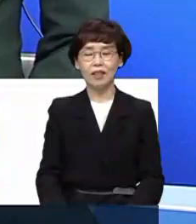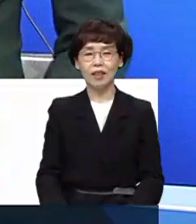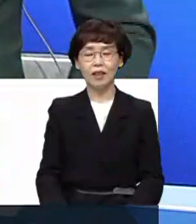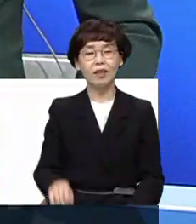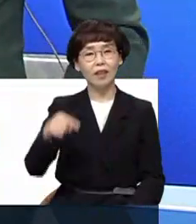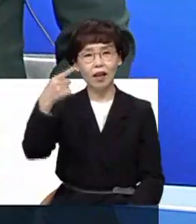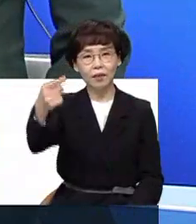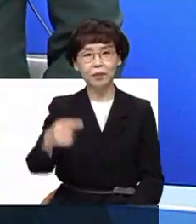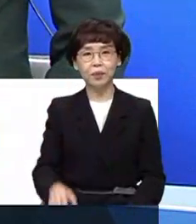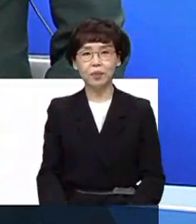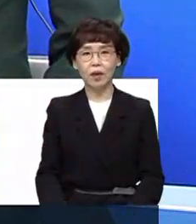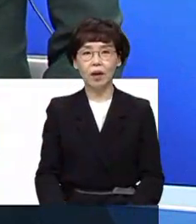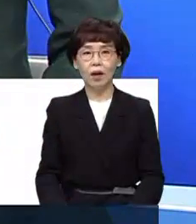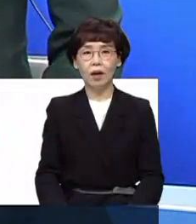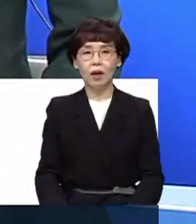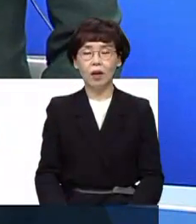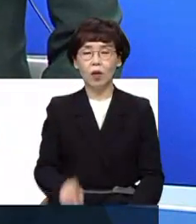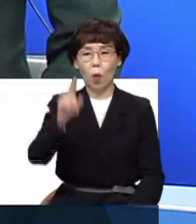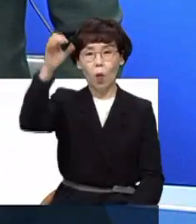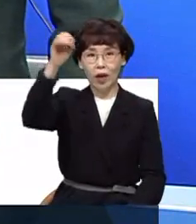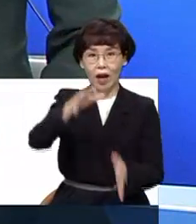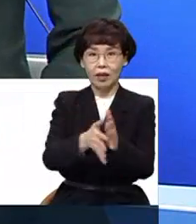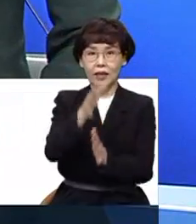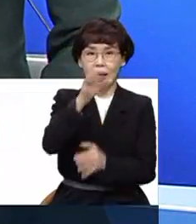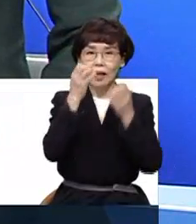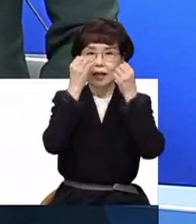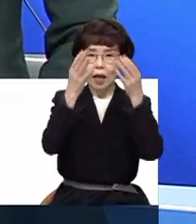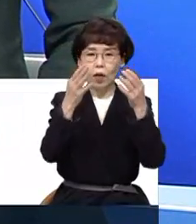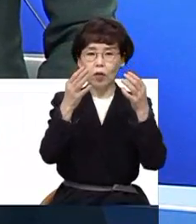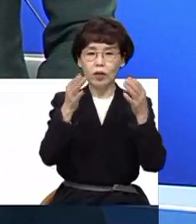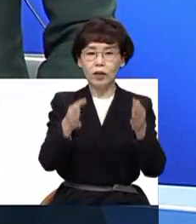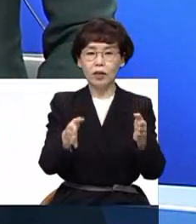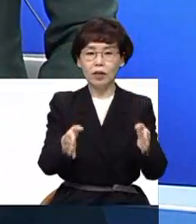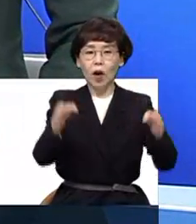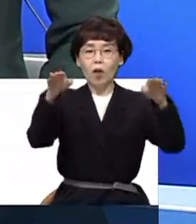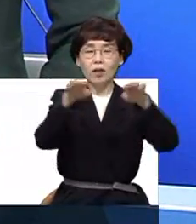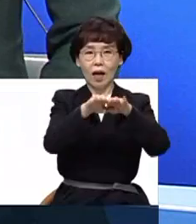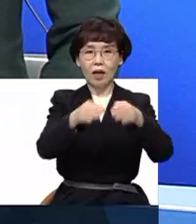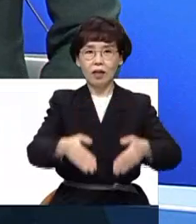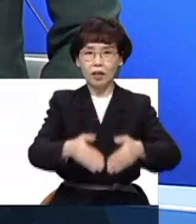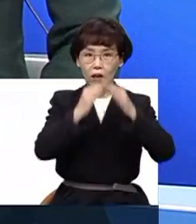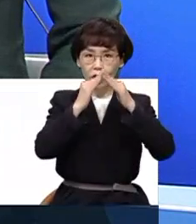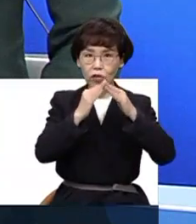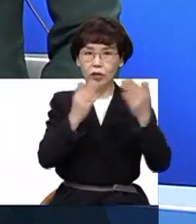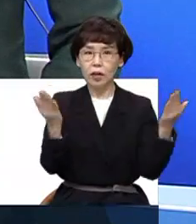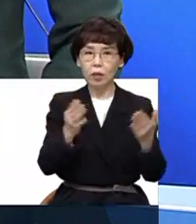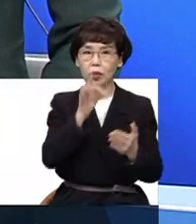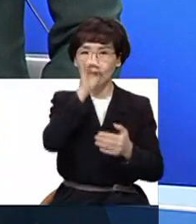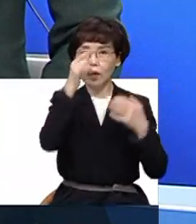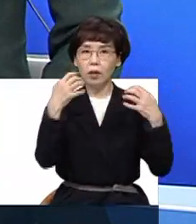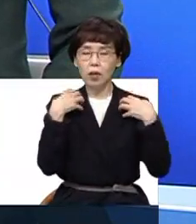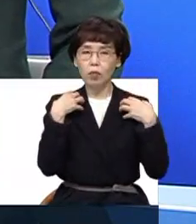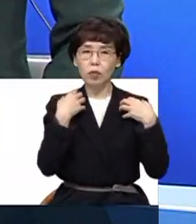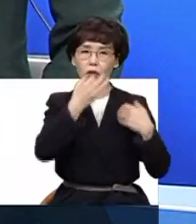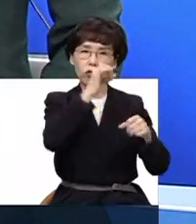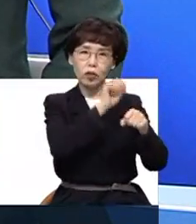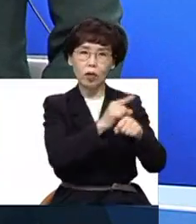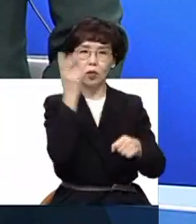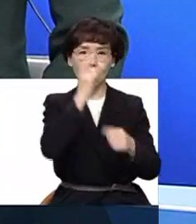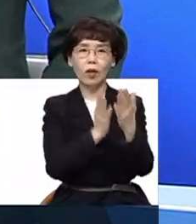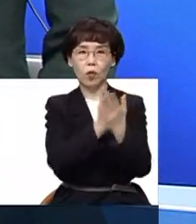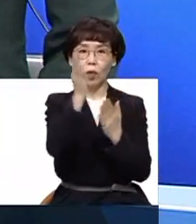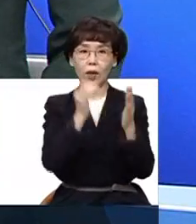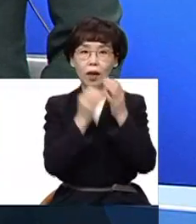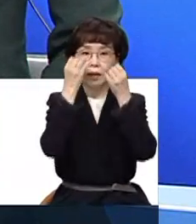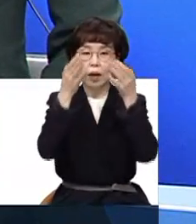매여서 수도권 소식입니다 4 고양시 신청사 건립 사업이 중앙정부의 타당성 조사 를 통과했습니다 신청사는